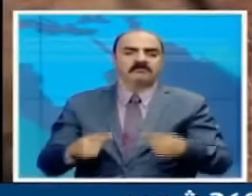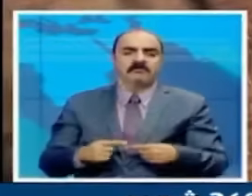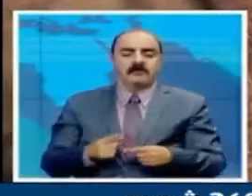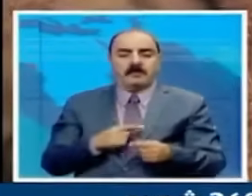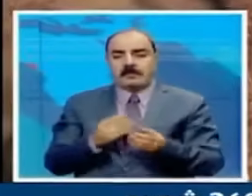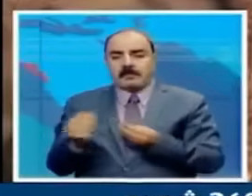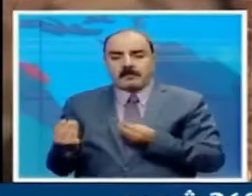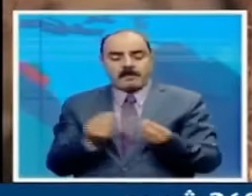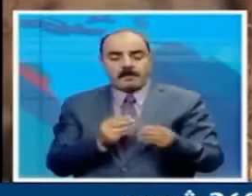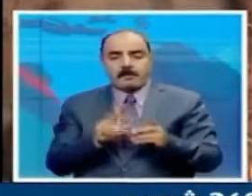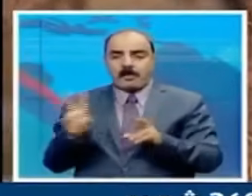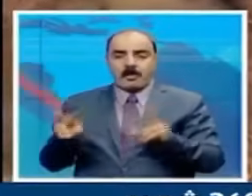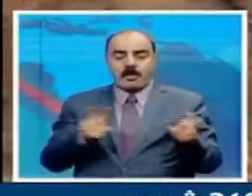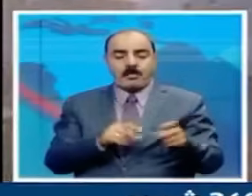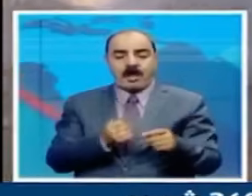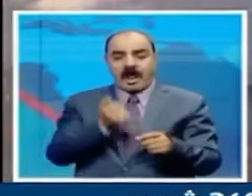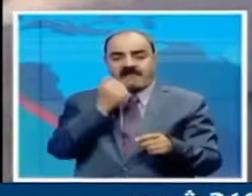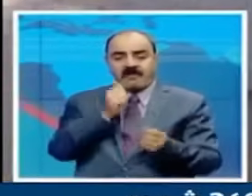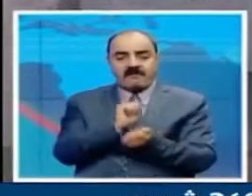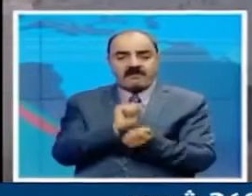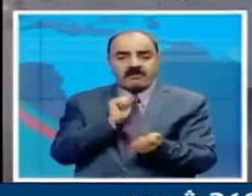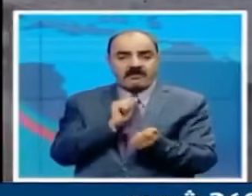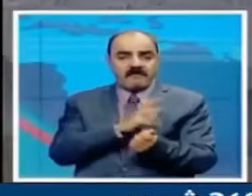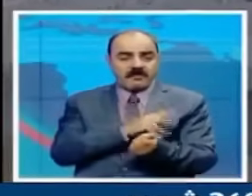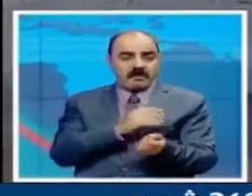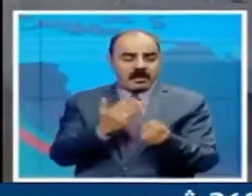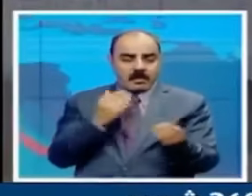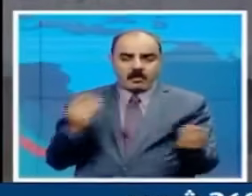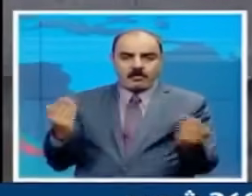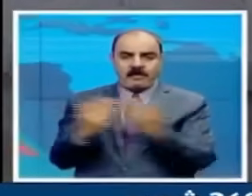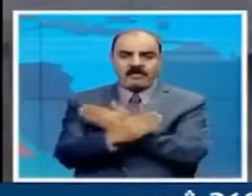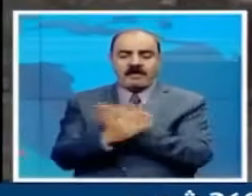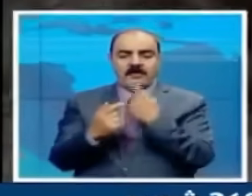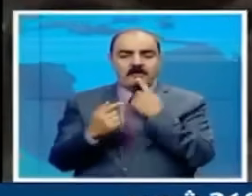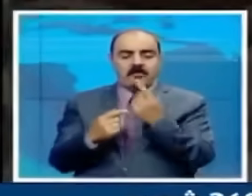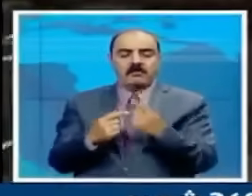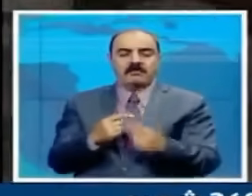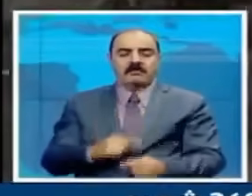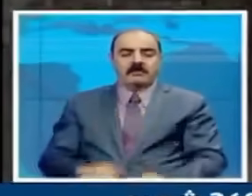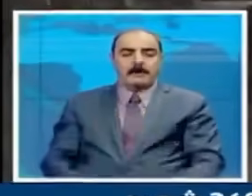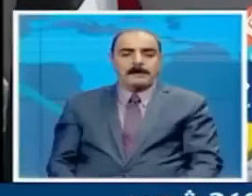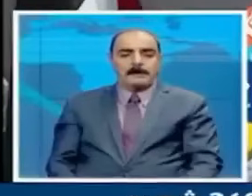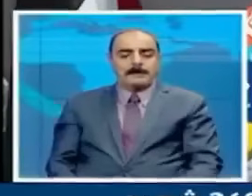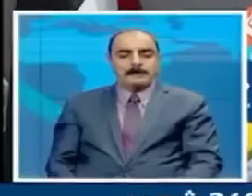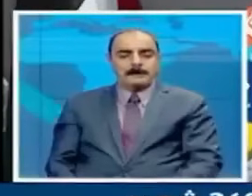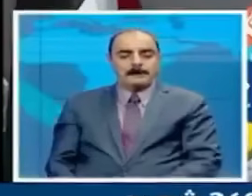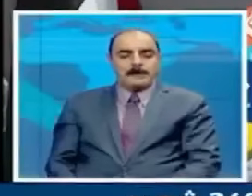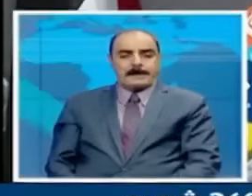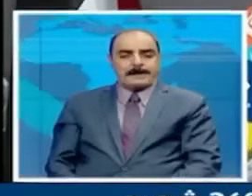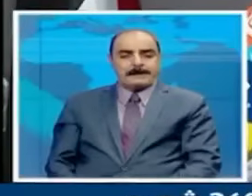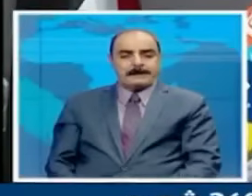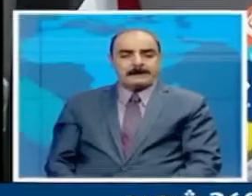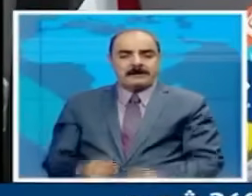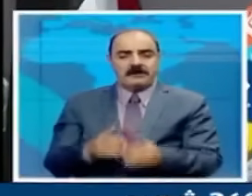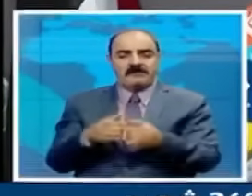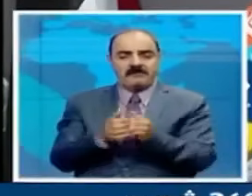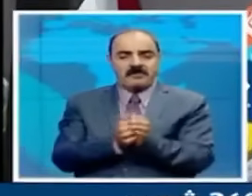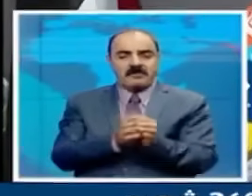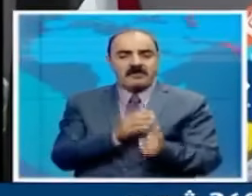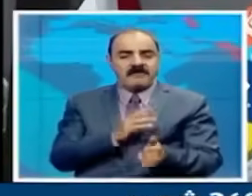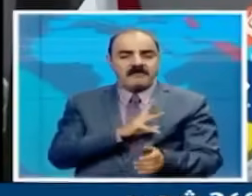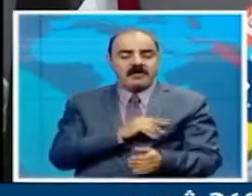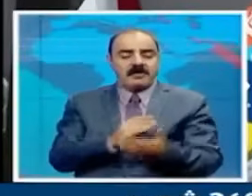مقابل إطلاق سراح آلاف الأسرى الفلسطينيين في سجون الاحتلال. الفصائل